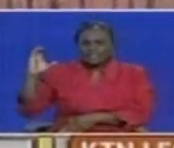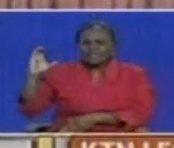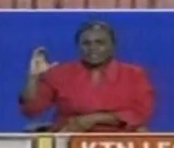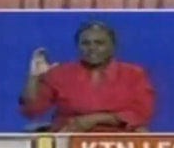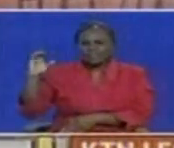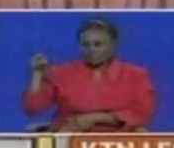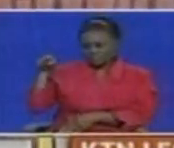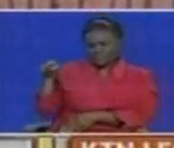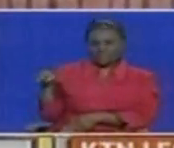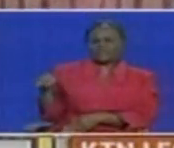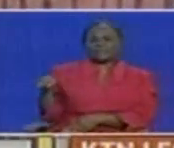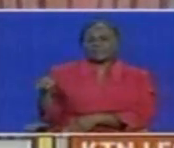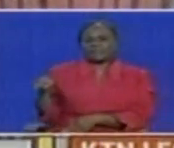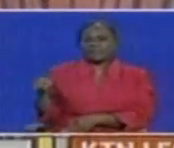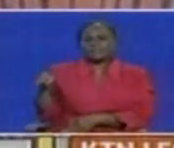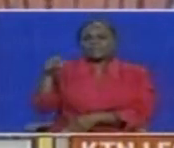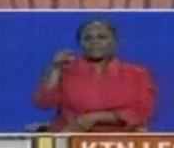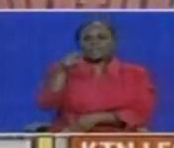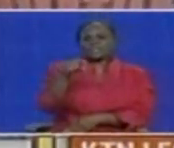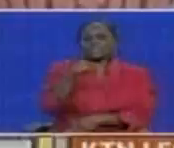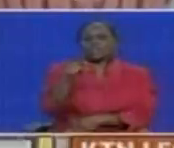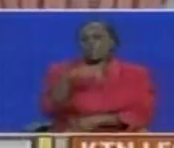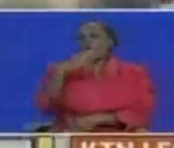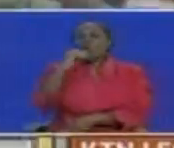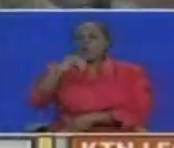IEBC imeenda nyumbani.